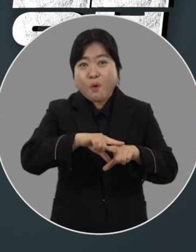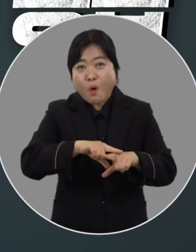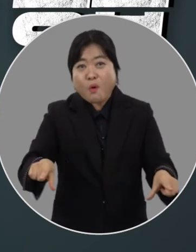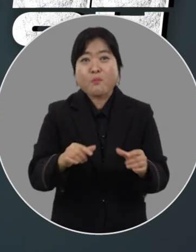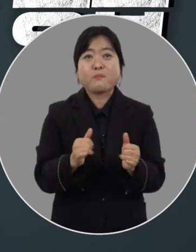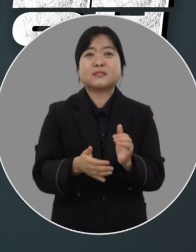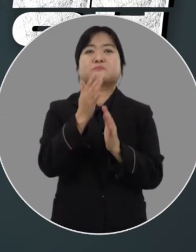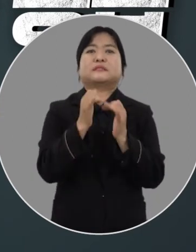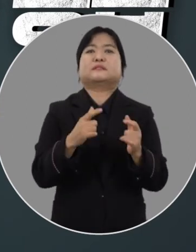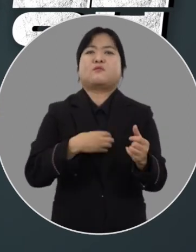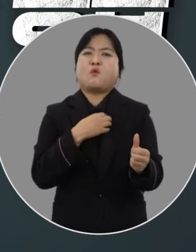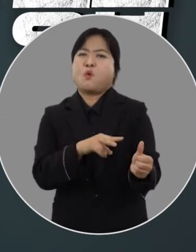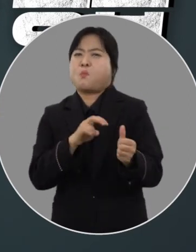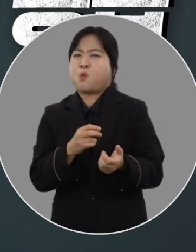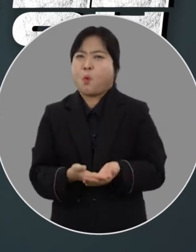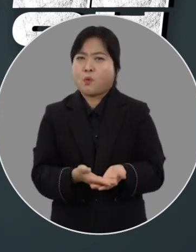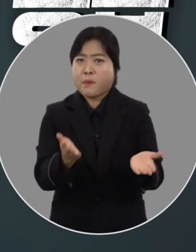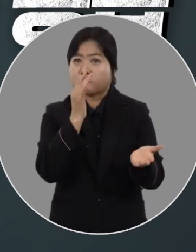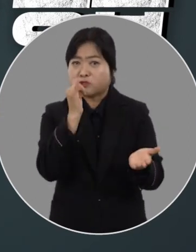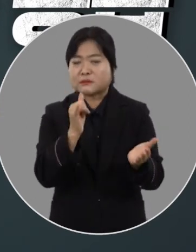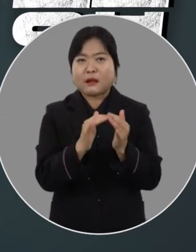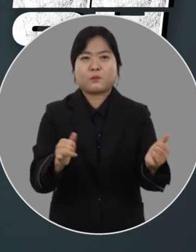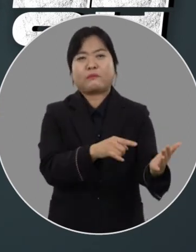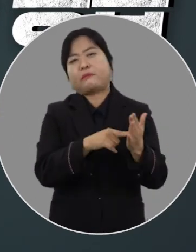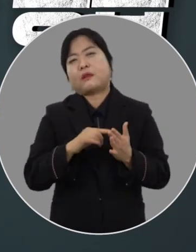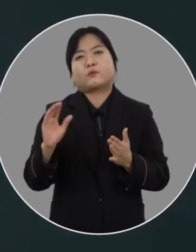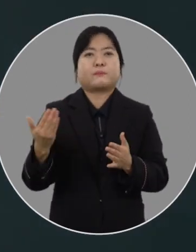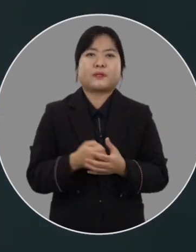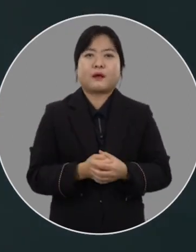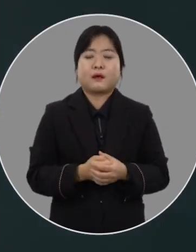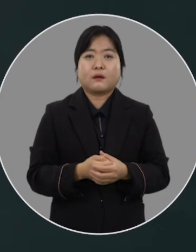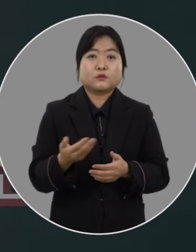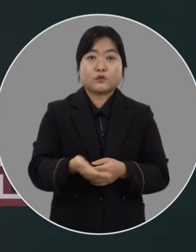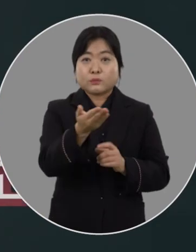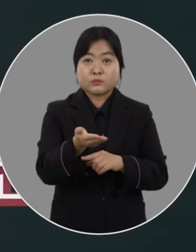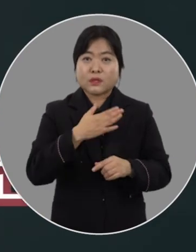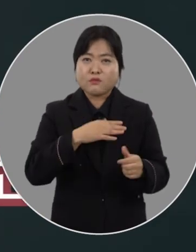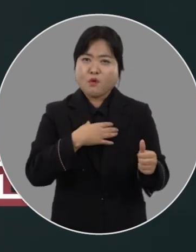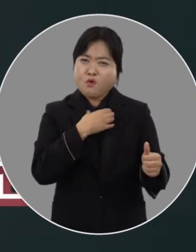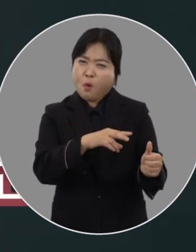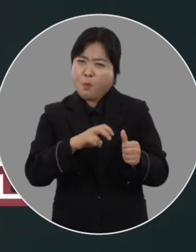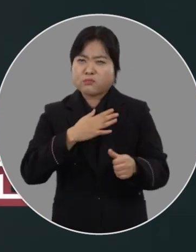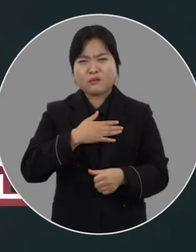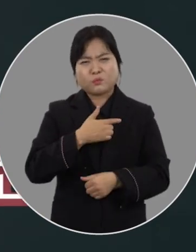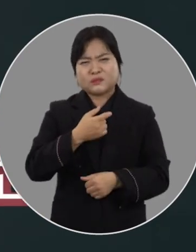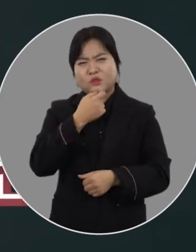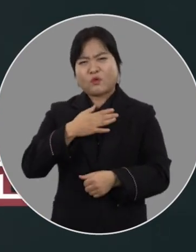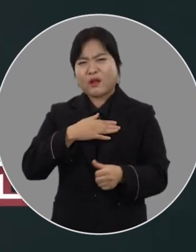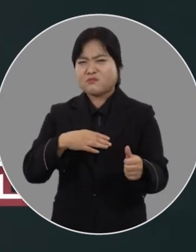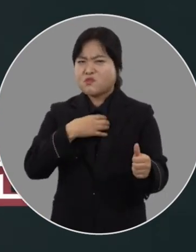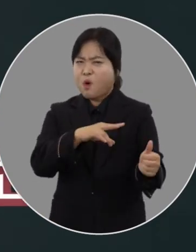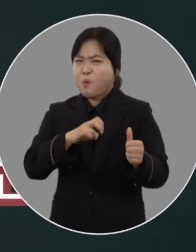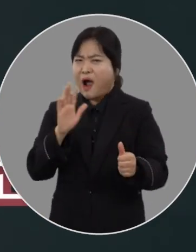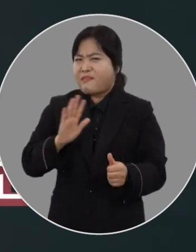보였던 시민들이 혐오를 공급할 수 있는 공급자들로 나타나게 됩니다. 그러면서 여러분들은 난 혐오는 너무 싫어. 나는 이러한 일들이